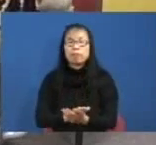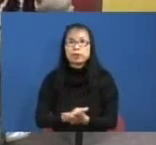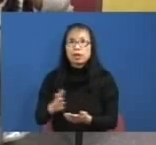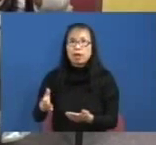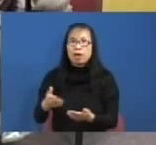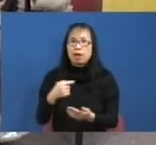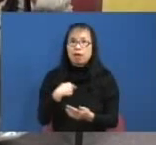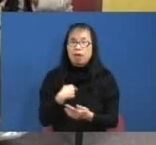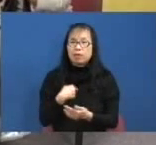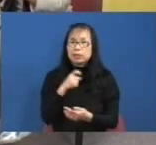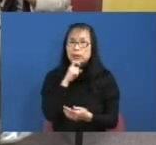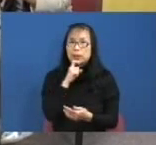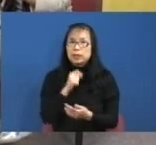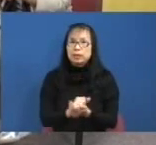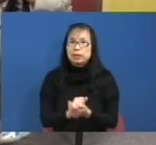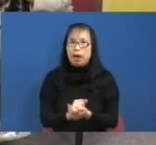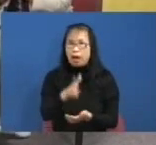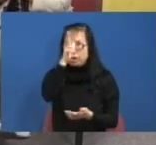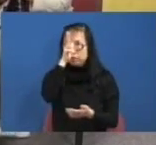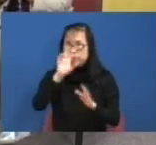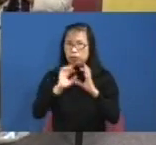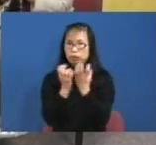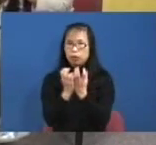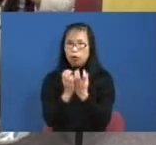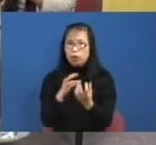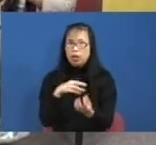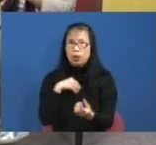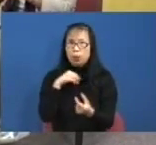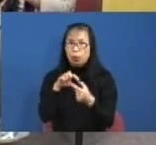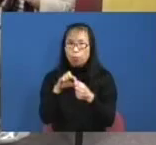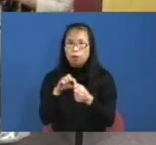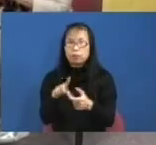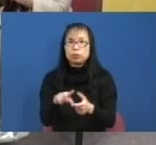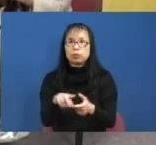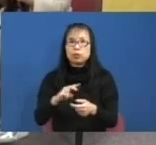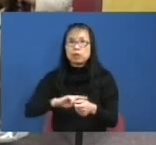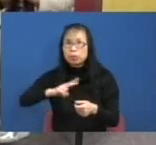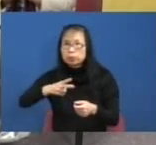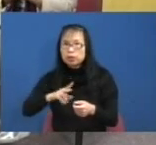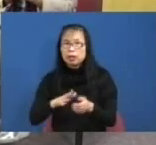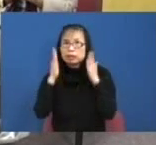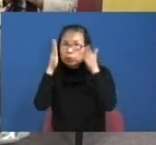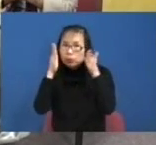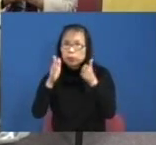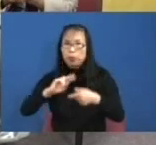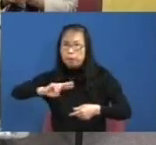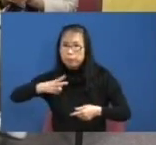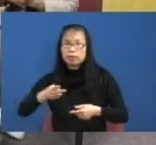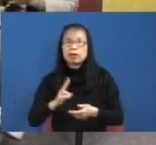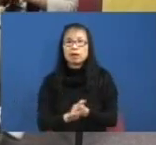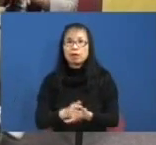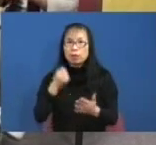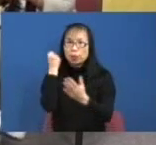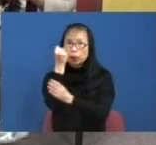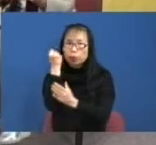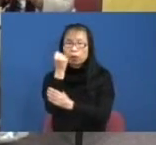就有啲政黨就話關注對於一啲應變的措施，怎樣去抗